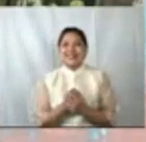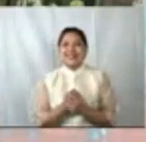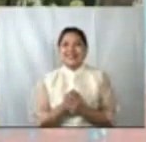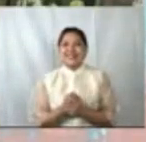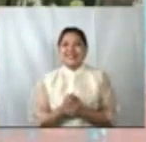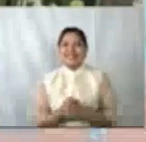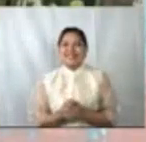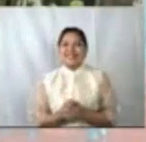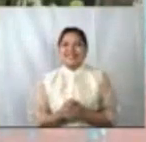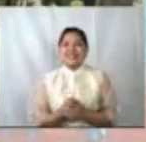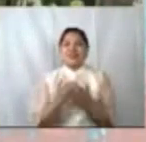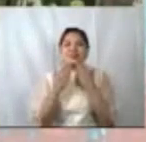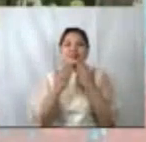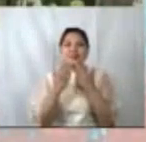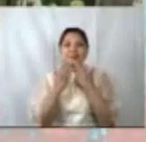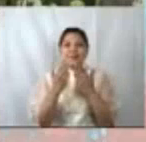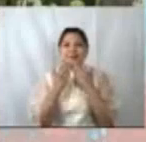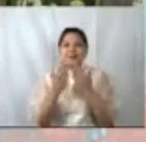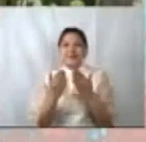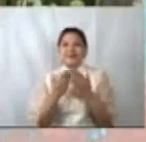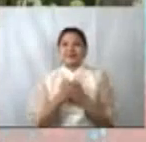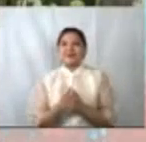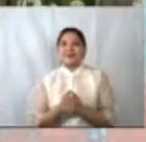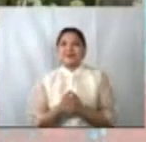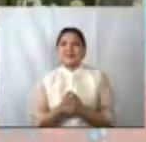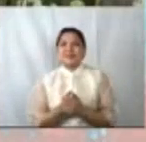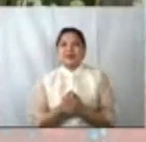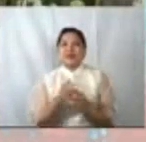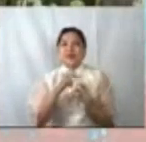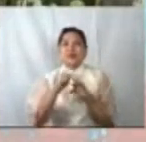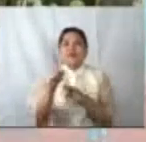Yeah. Salamat po at Professor Chow Chua.